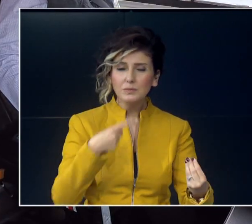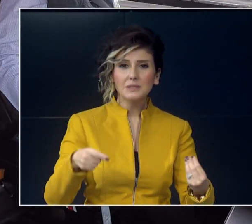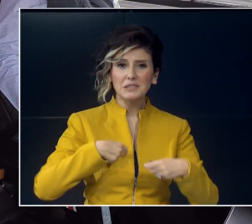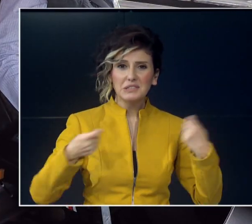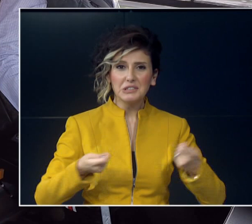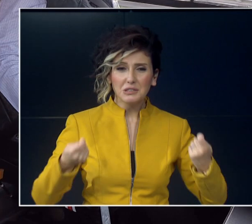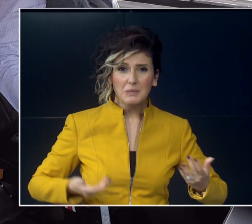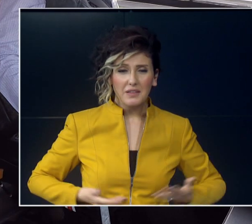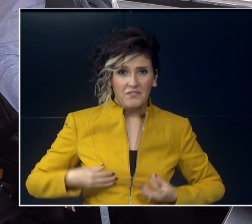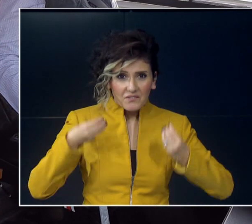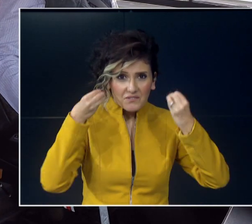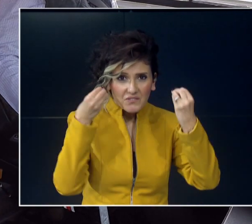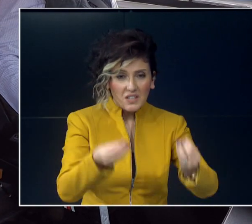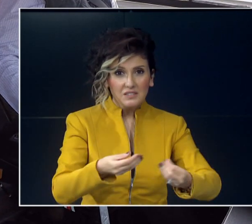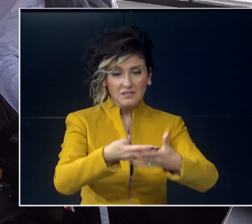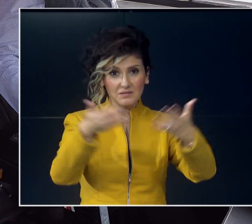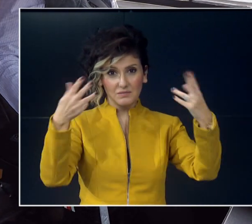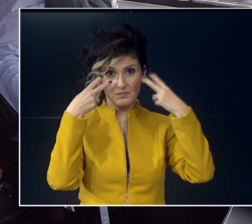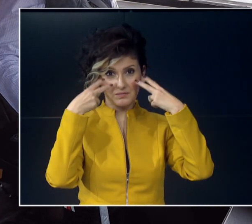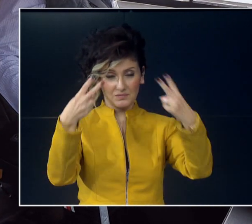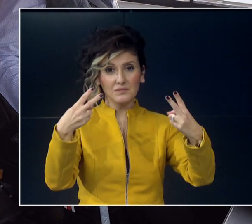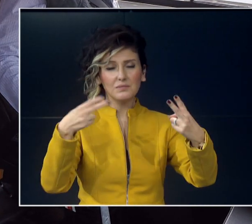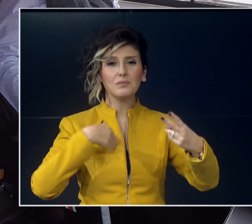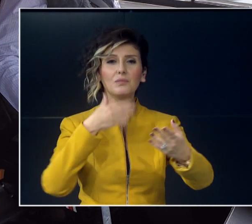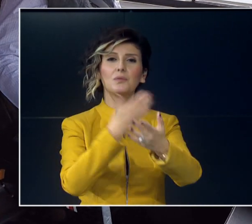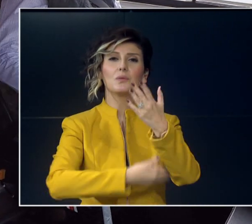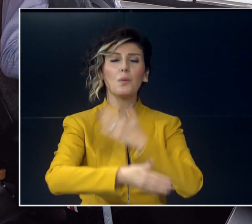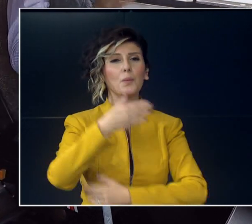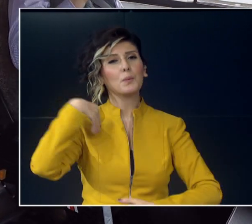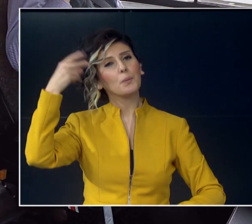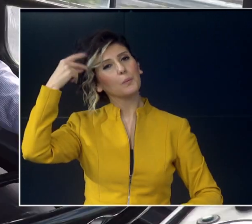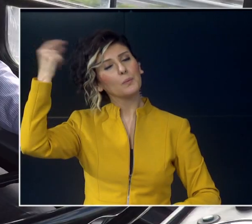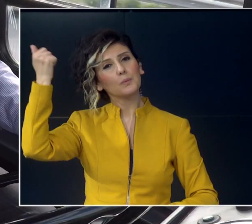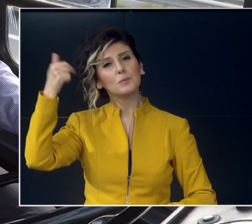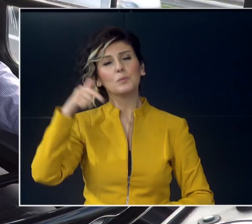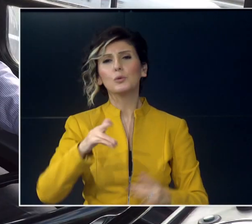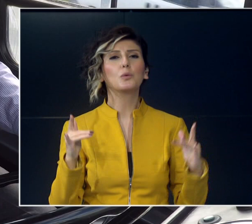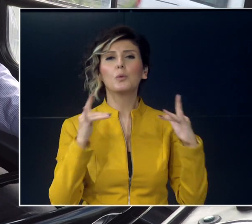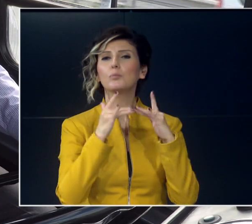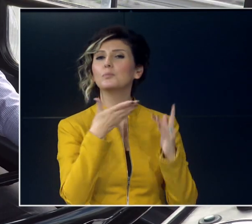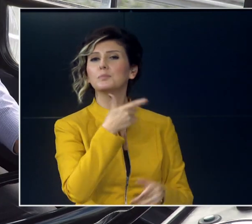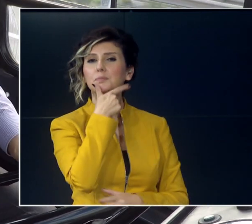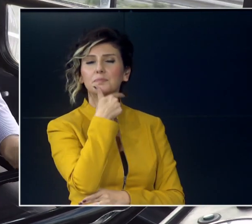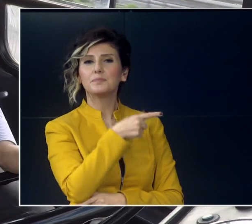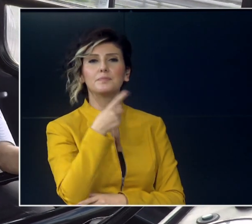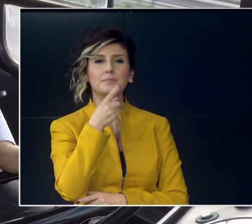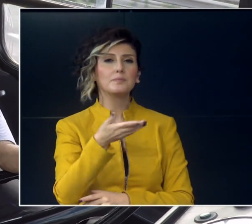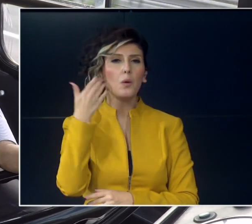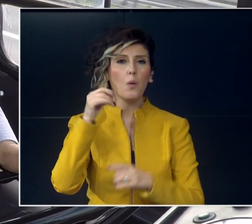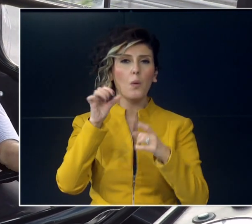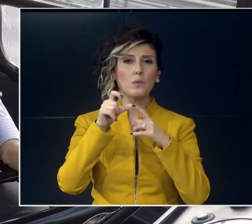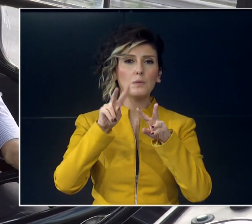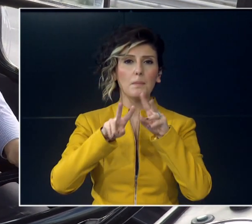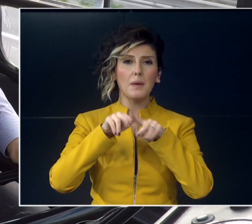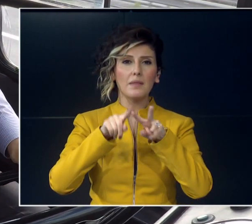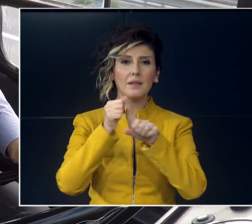hizmeti yaptığı zaman bütün yorgunluklarını unutuyor. Mesela bu köprü, geçtiğimiz Osman Gazi